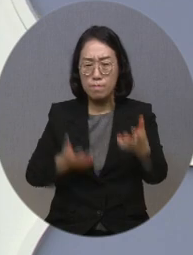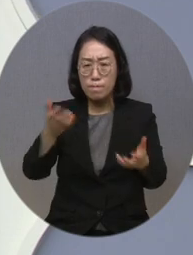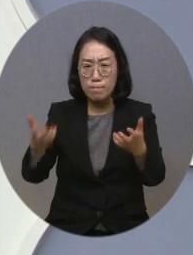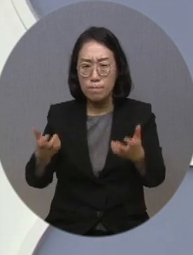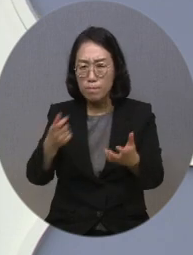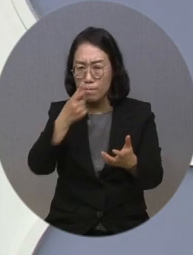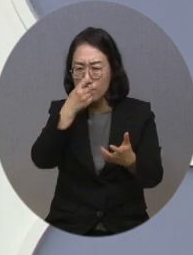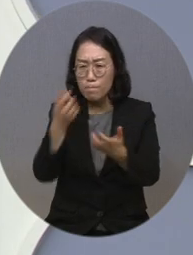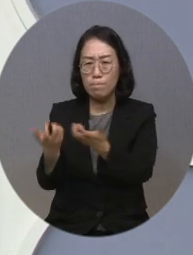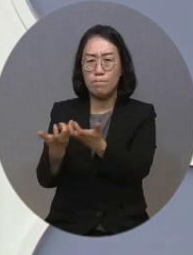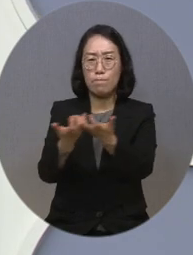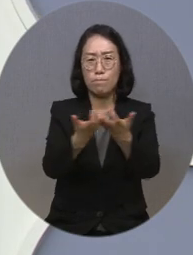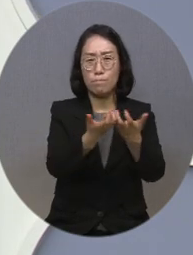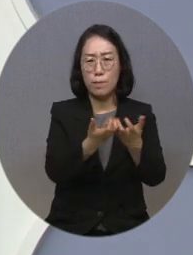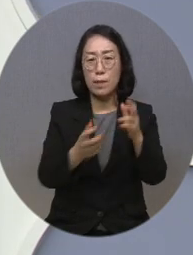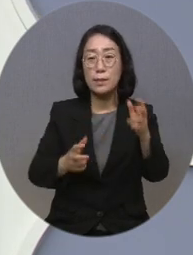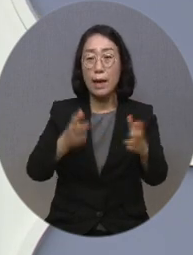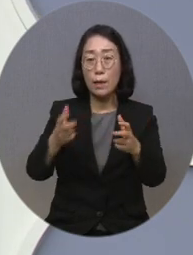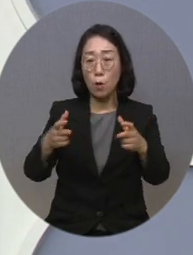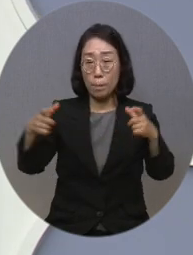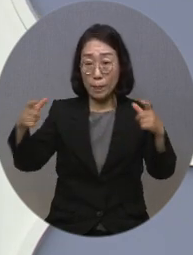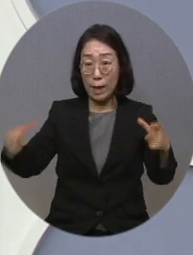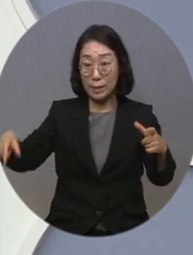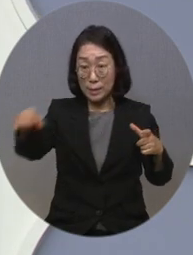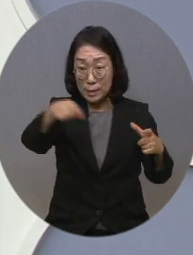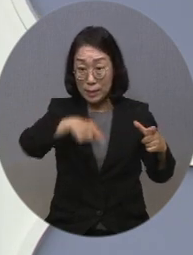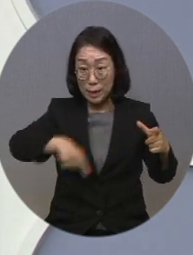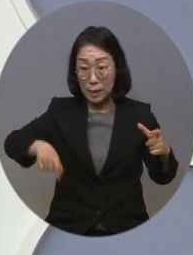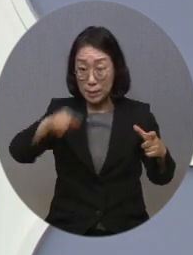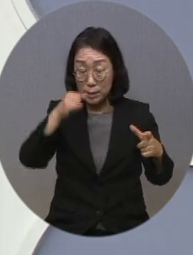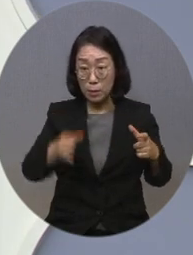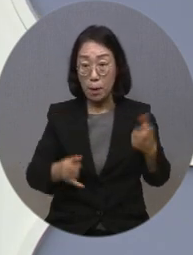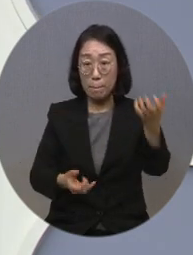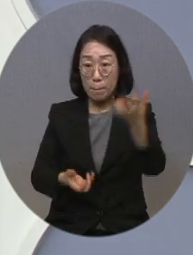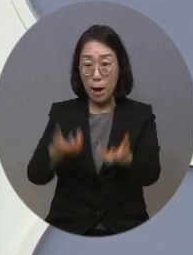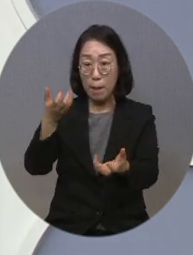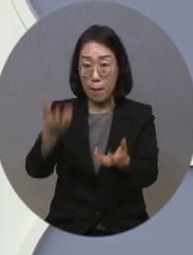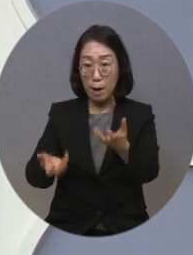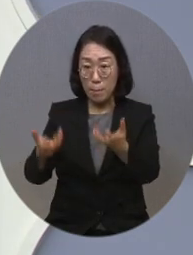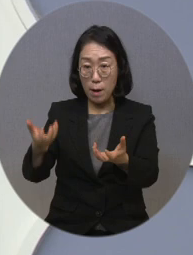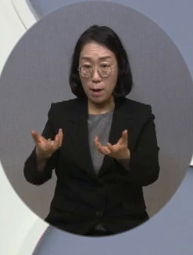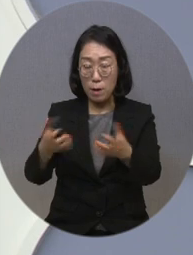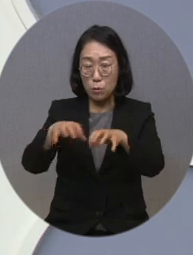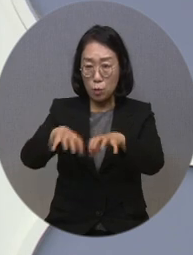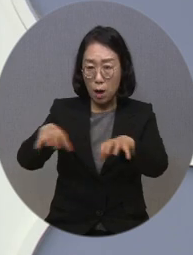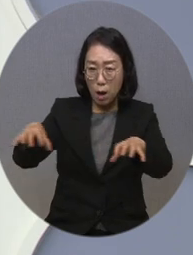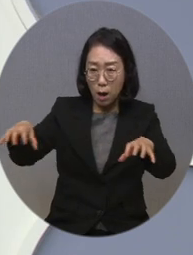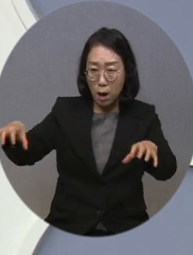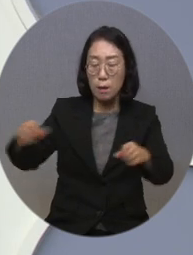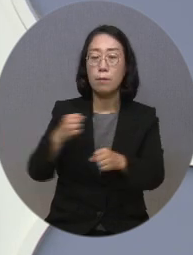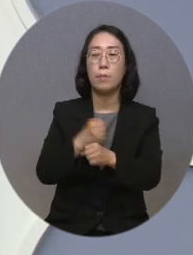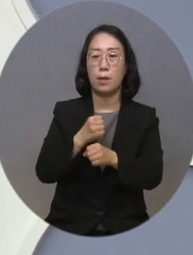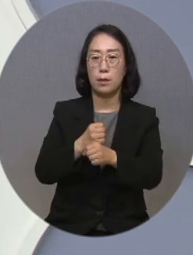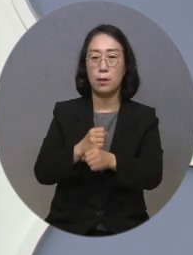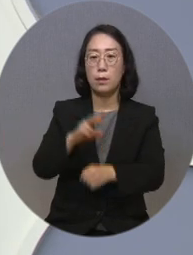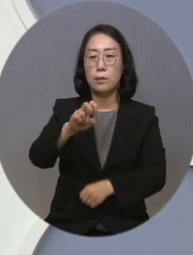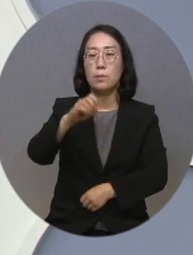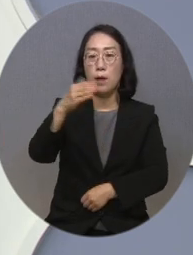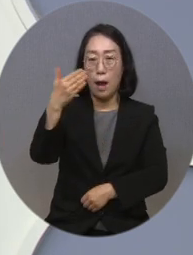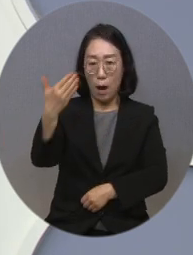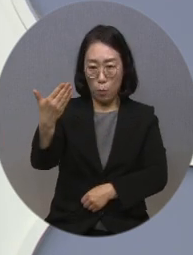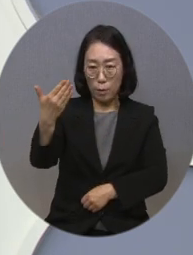정도로 기업들이 이 산업단지를 닦아야 기업들이 올 수 있거든요. 그렇죠. 그렇다면 난개발이 되거든요. 그래서 제가 산업단지도 29개